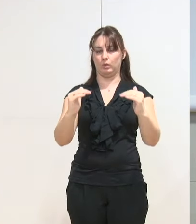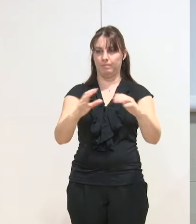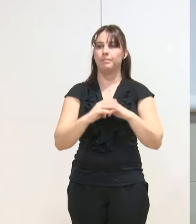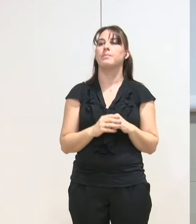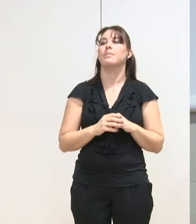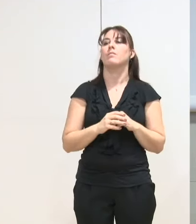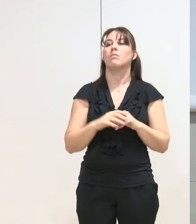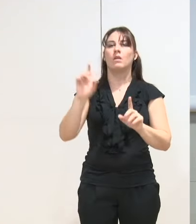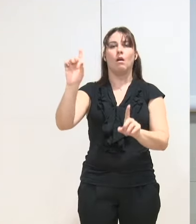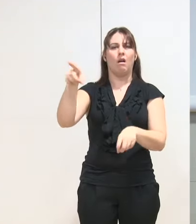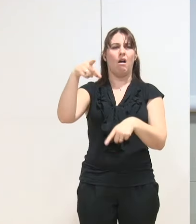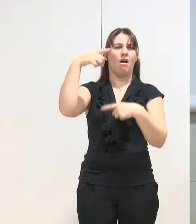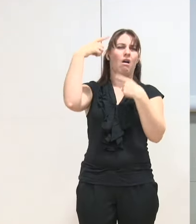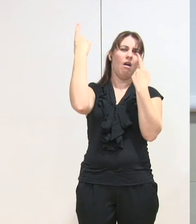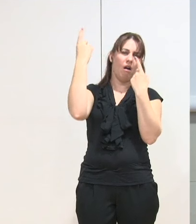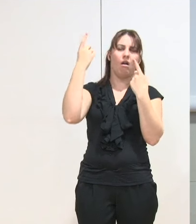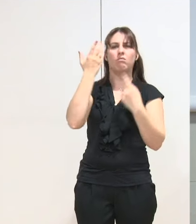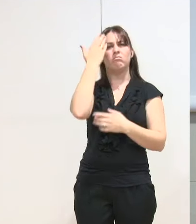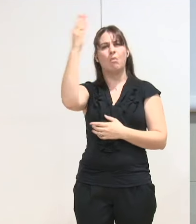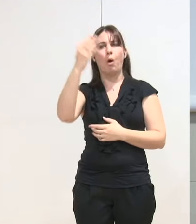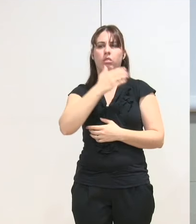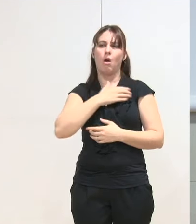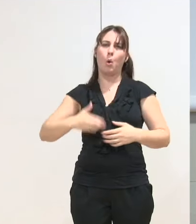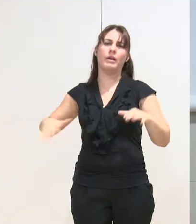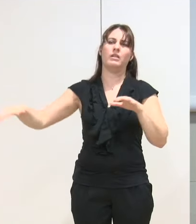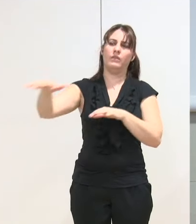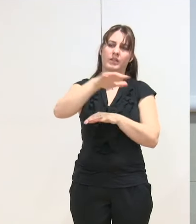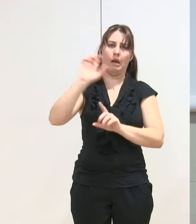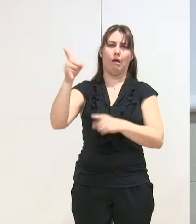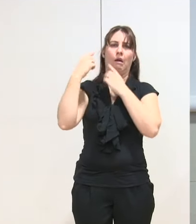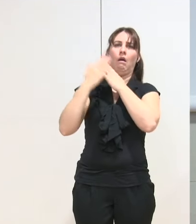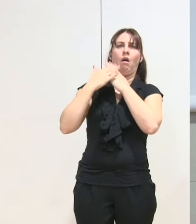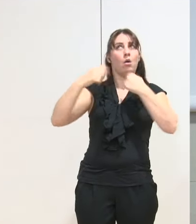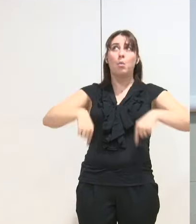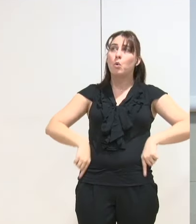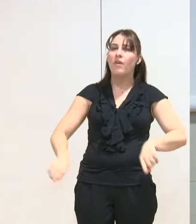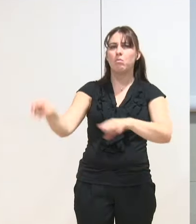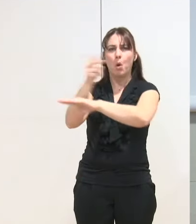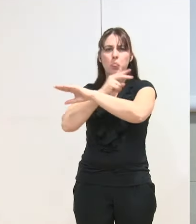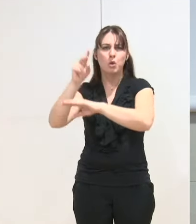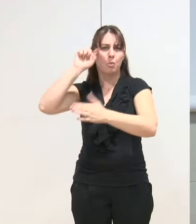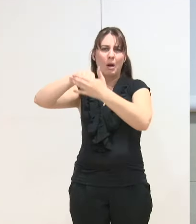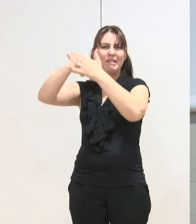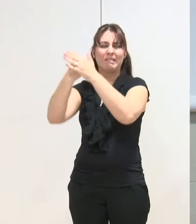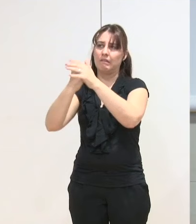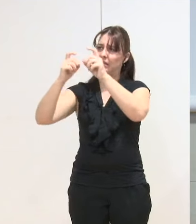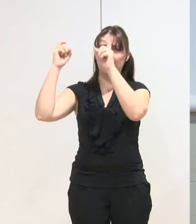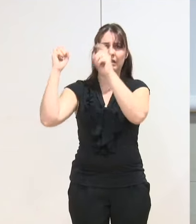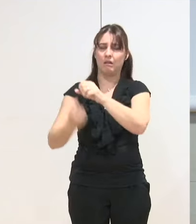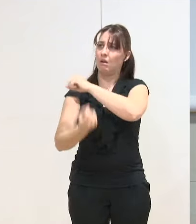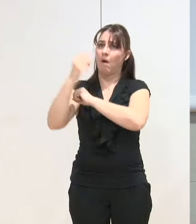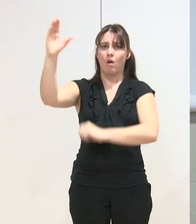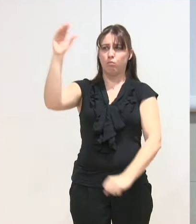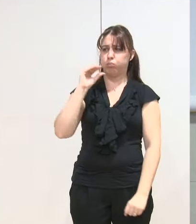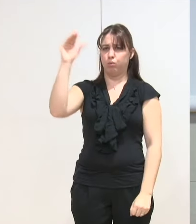les protestations montent de la part de nombreuses collectivités contre la politique dangereuse du gouvernement lié à la baisse historique et continue des dotations